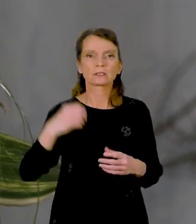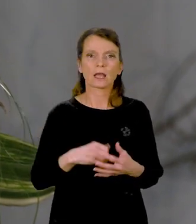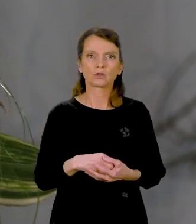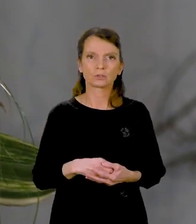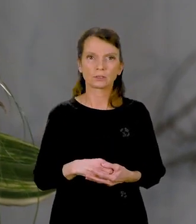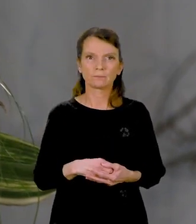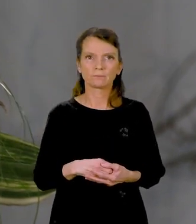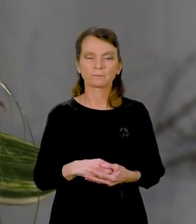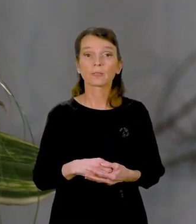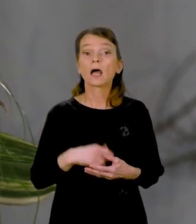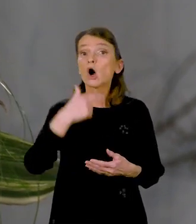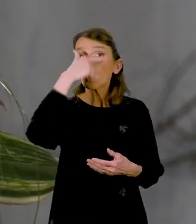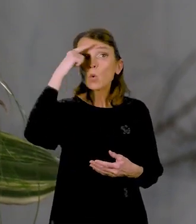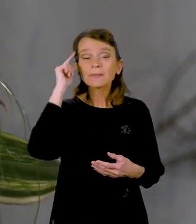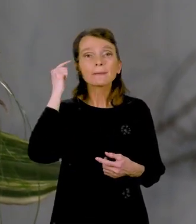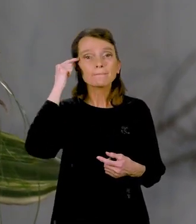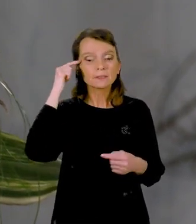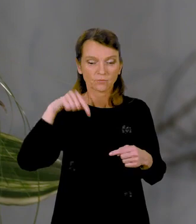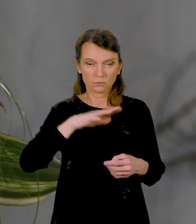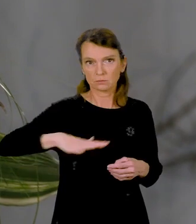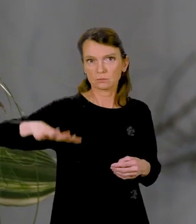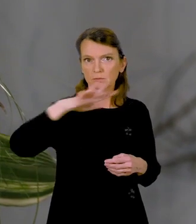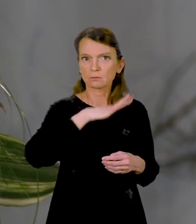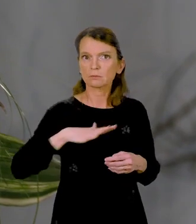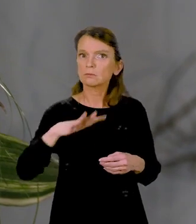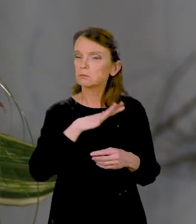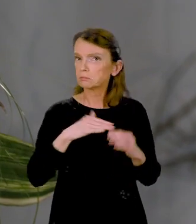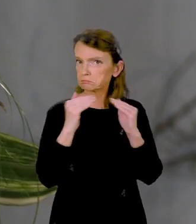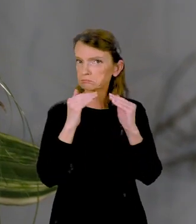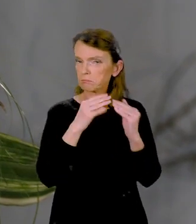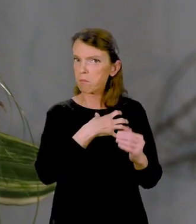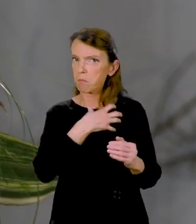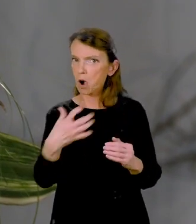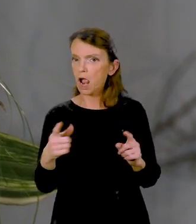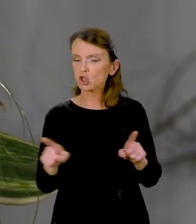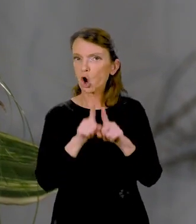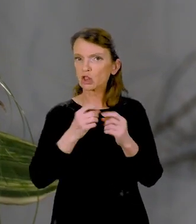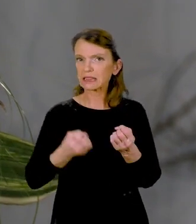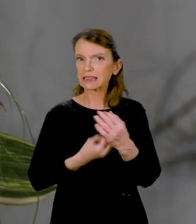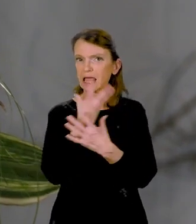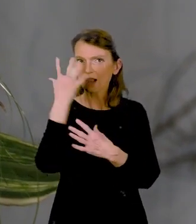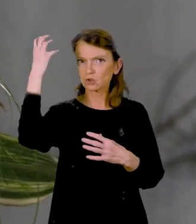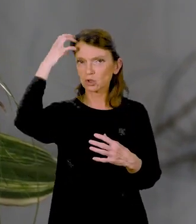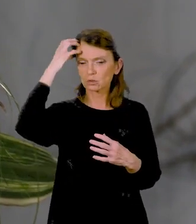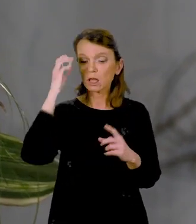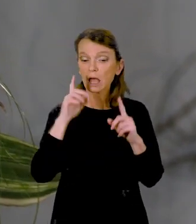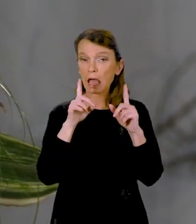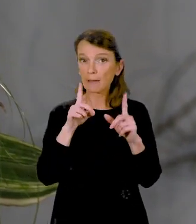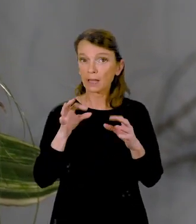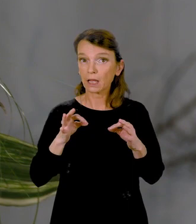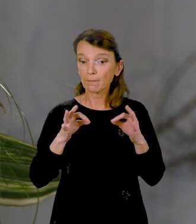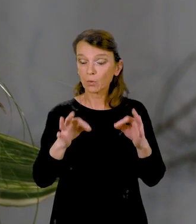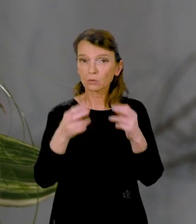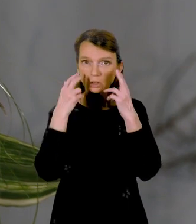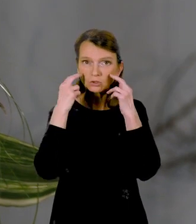Humanistična misel v teh krajih nima prav nič manj bogate tradicije od naravoslovne, išče pa si pot skozi njeno senco.